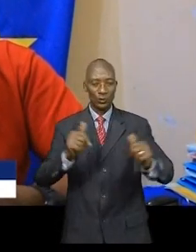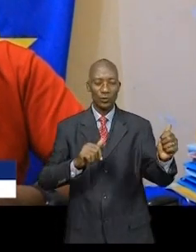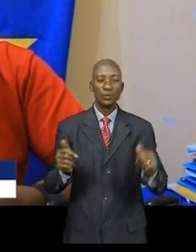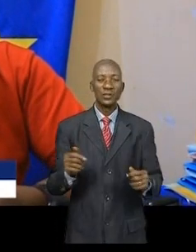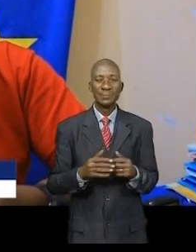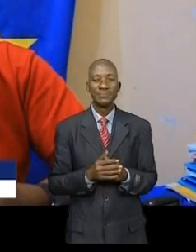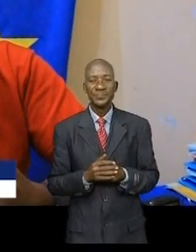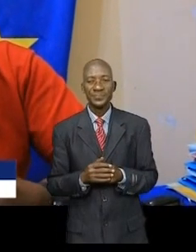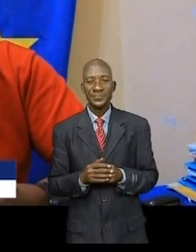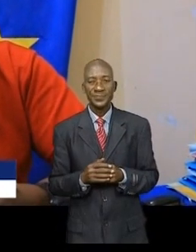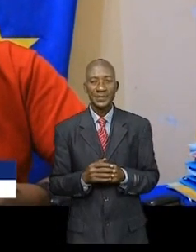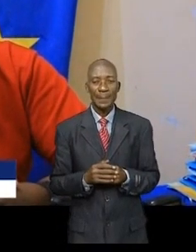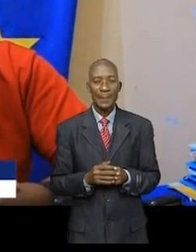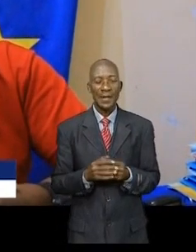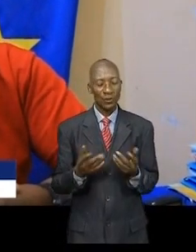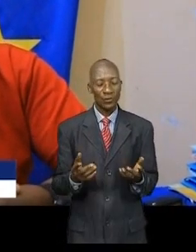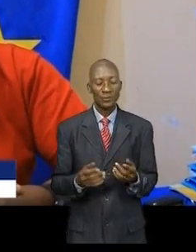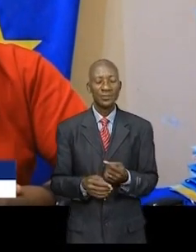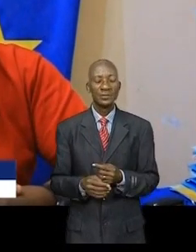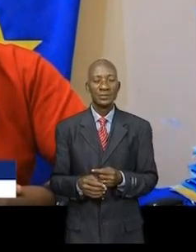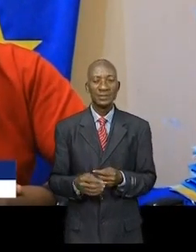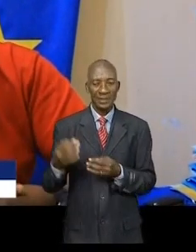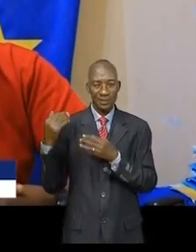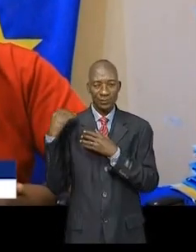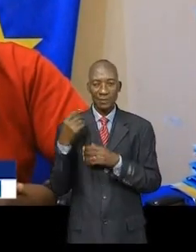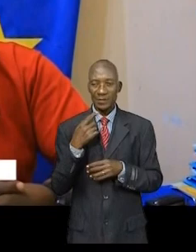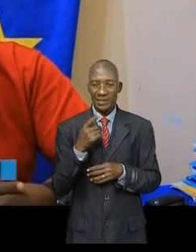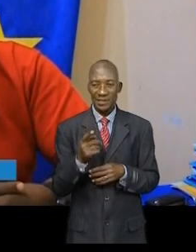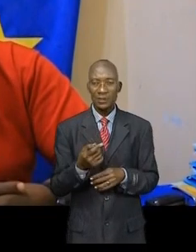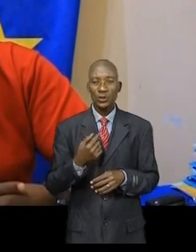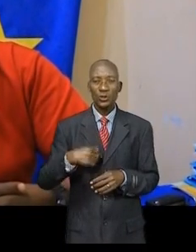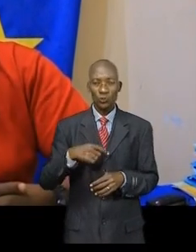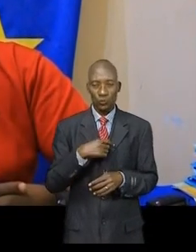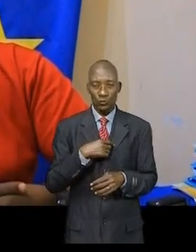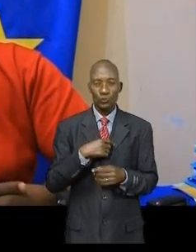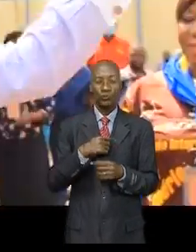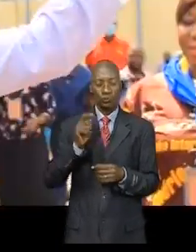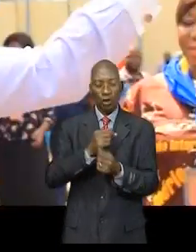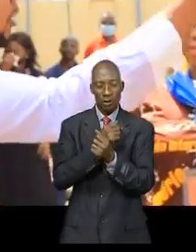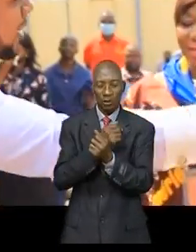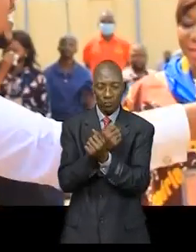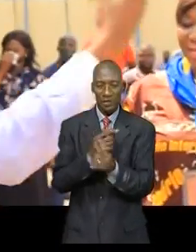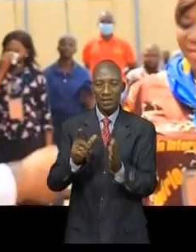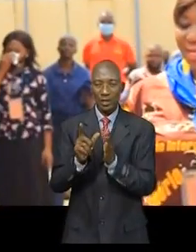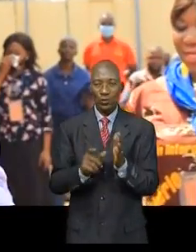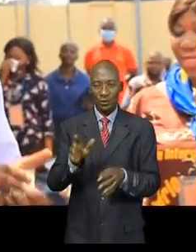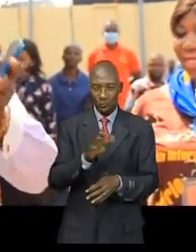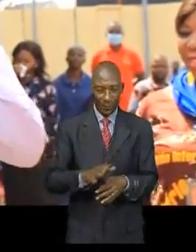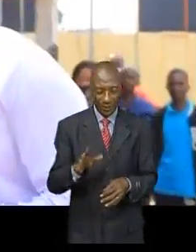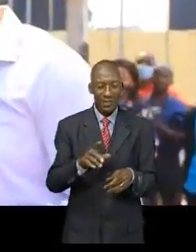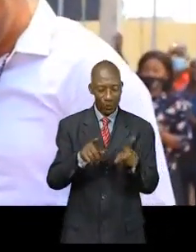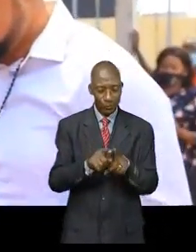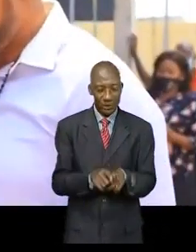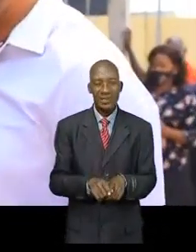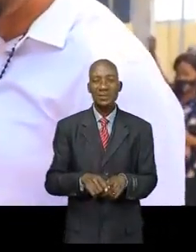au parti Lumumba Signifié, vous savez, nous respectons les lois du pays, nous respectons toutes les mesures prises. Et ensuite, d'autres militantes et